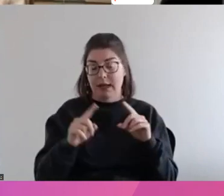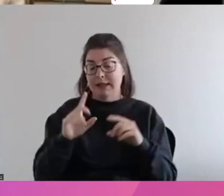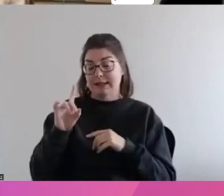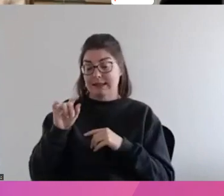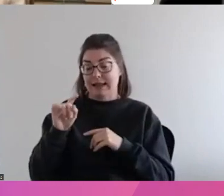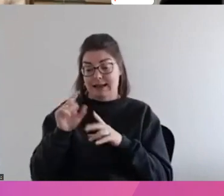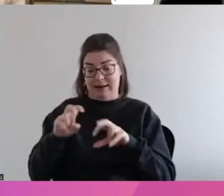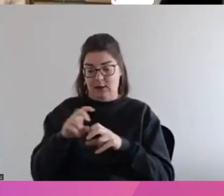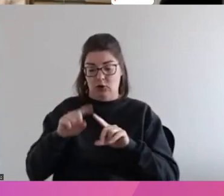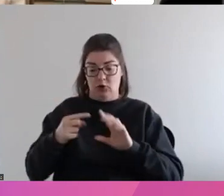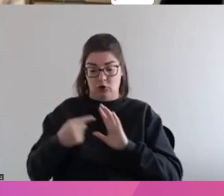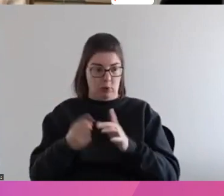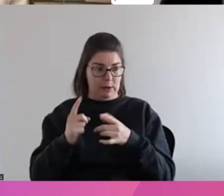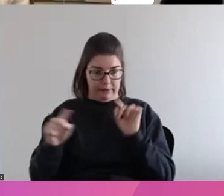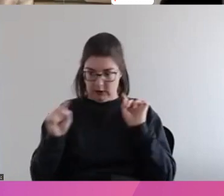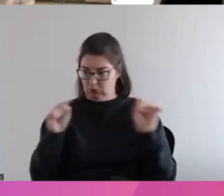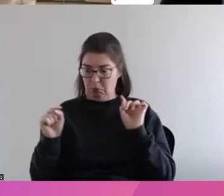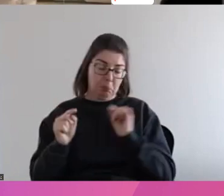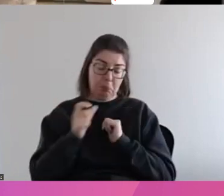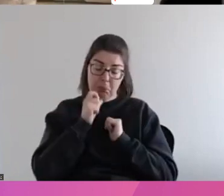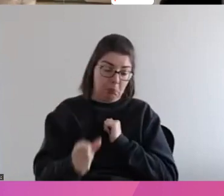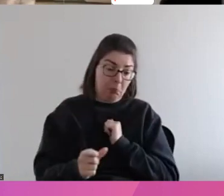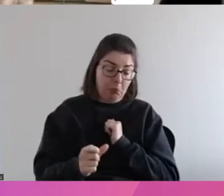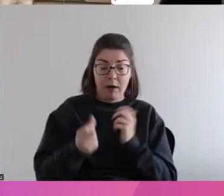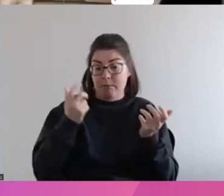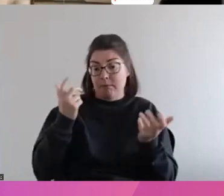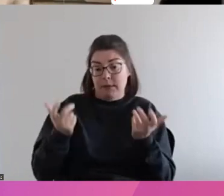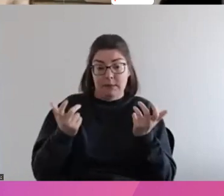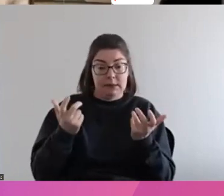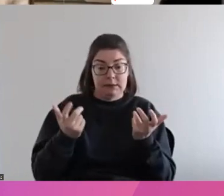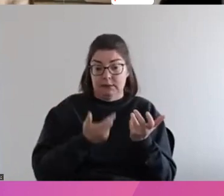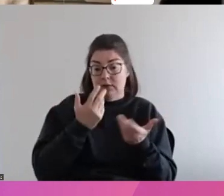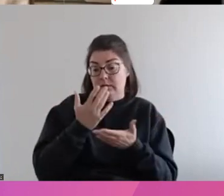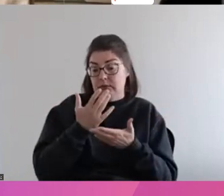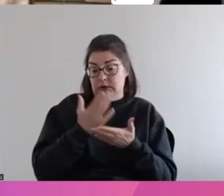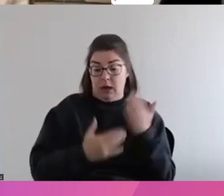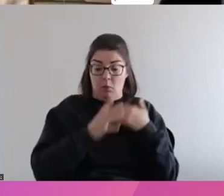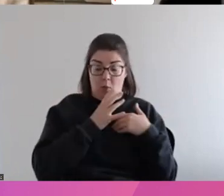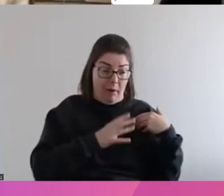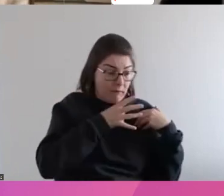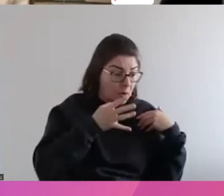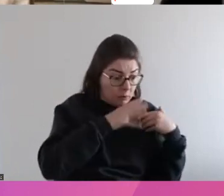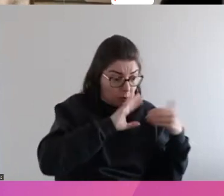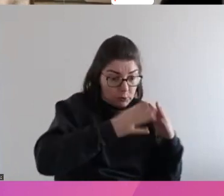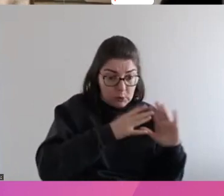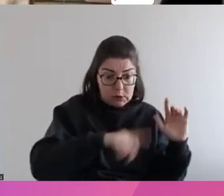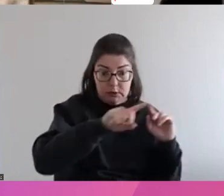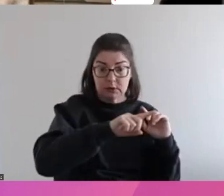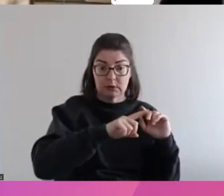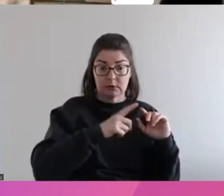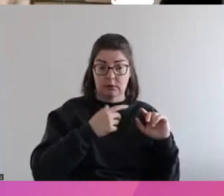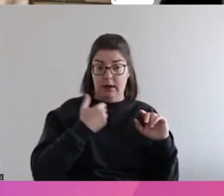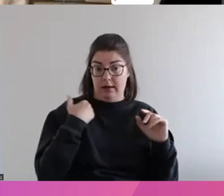n'avons pas eu beaucoup donc d'accès aux femmes en région